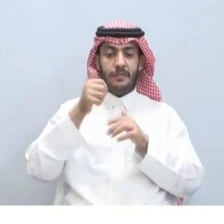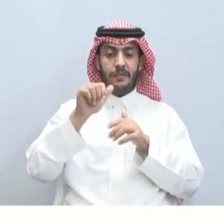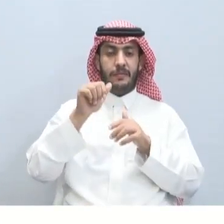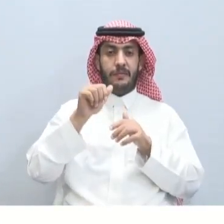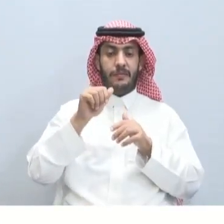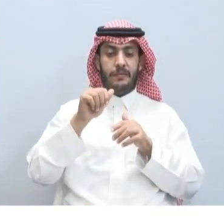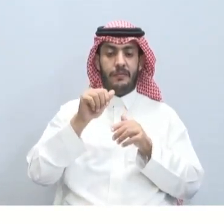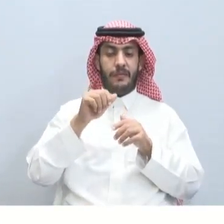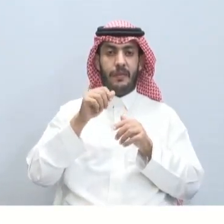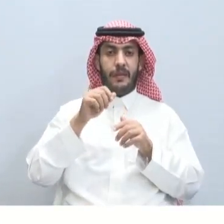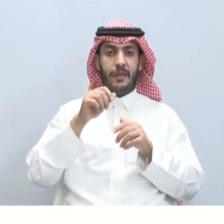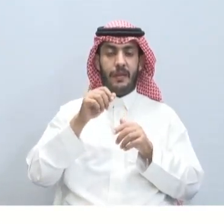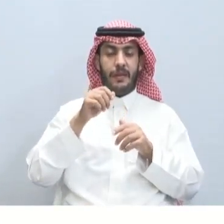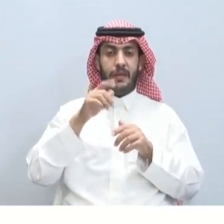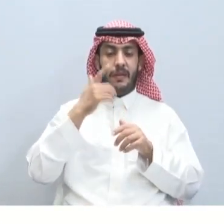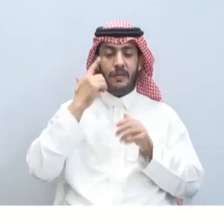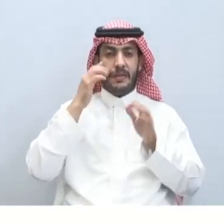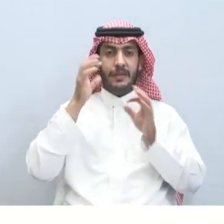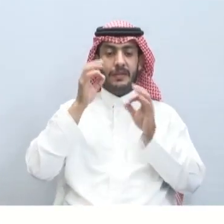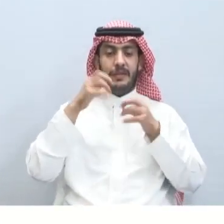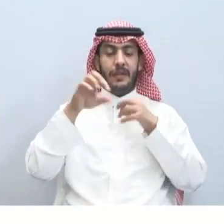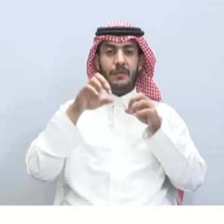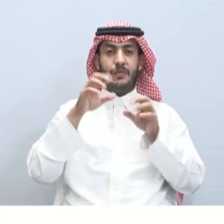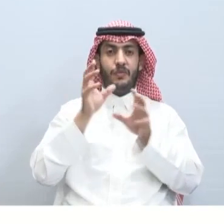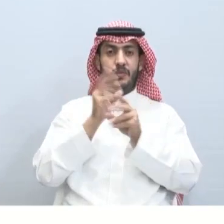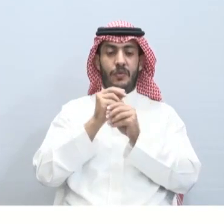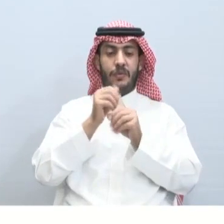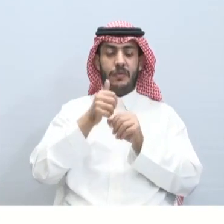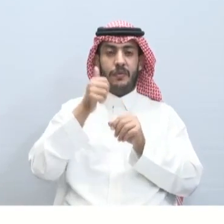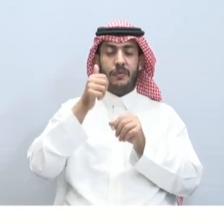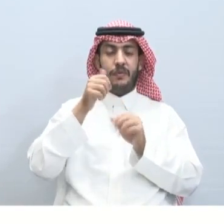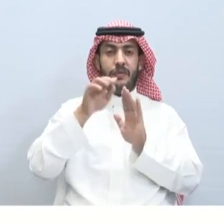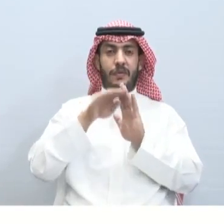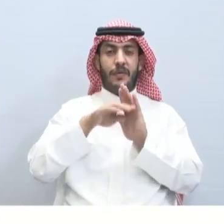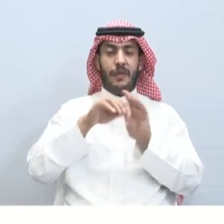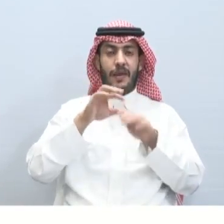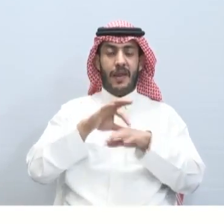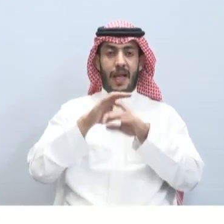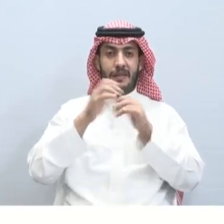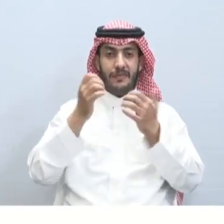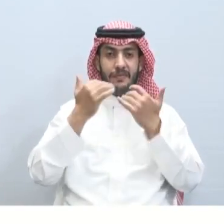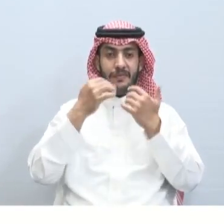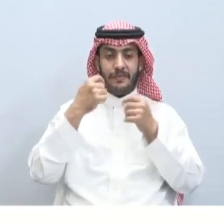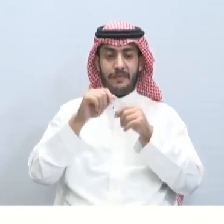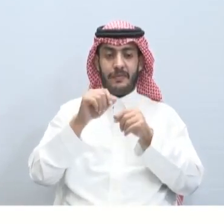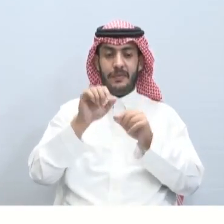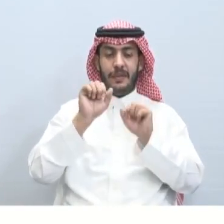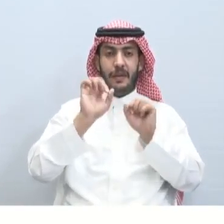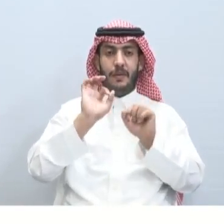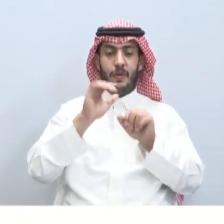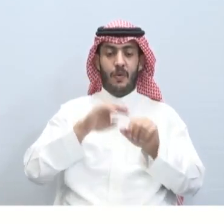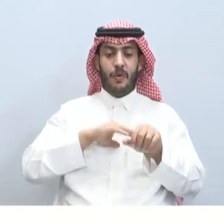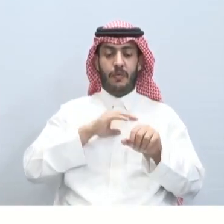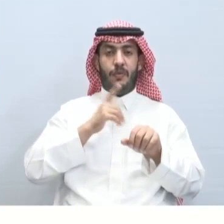الدرس اولا ما استراتيجيه تقسيم السوق التي تصنف المستهلكين وفقا لخصائص مثل